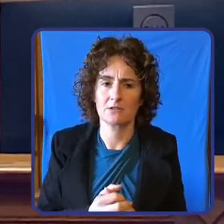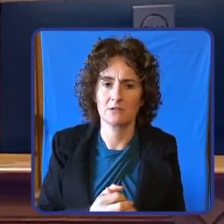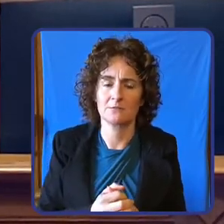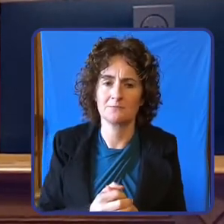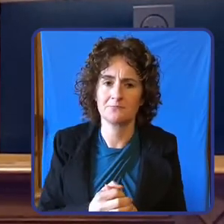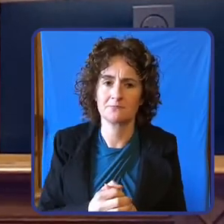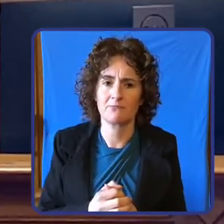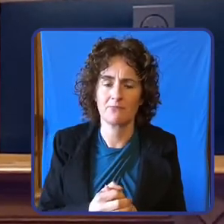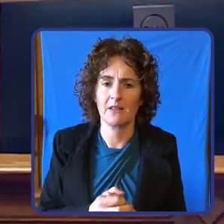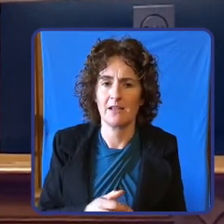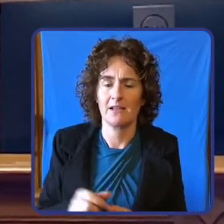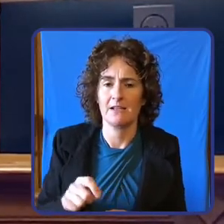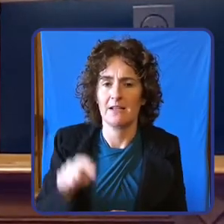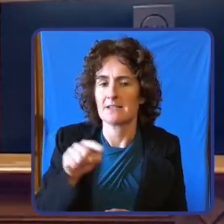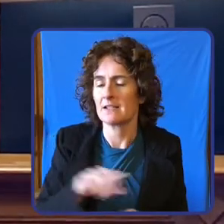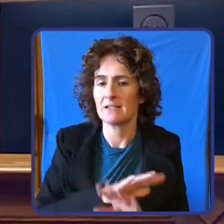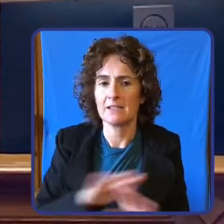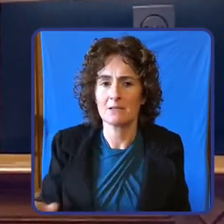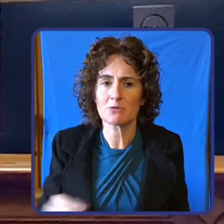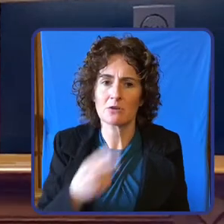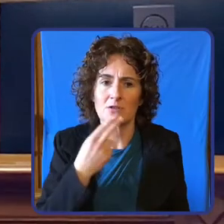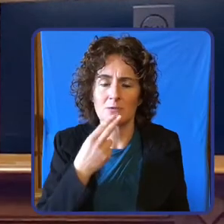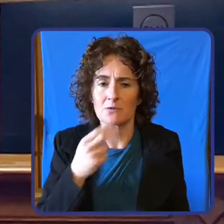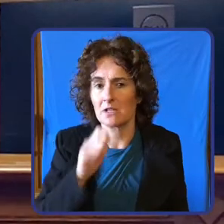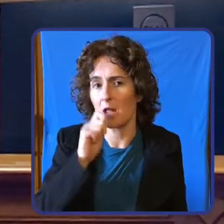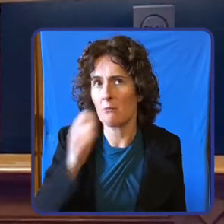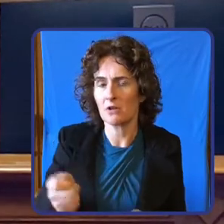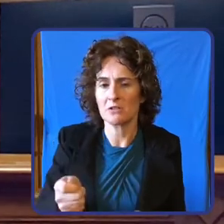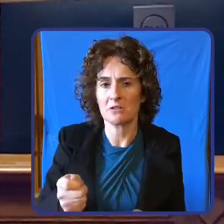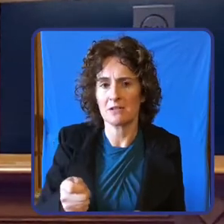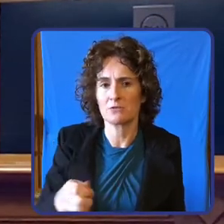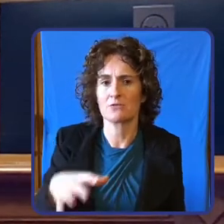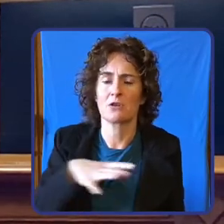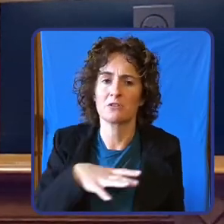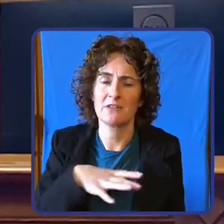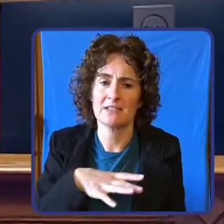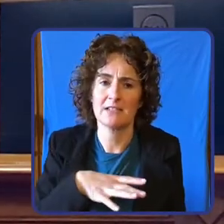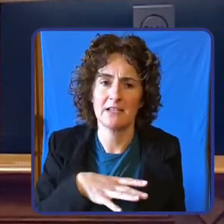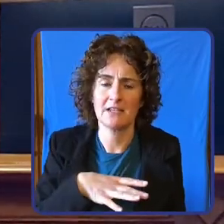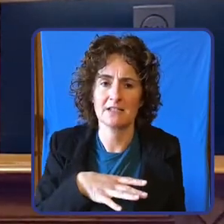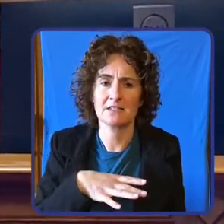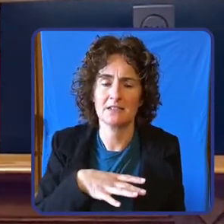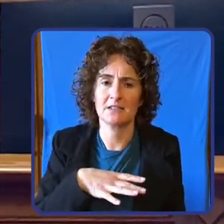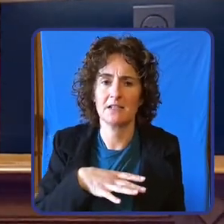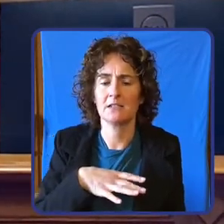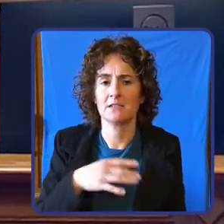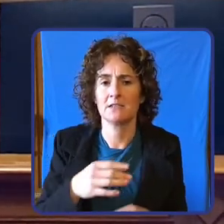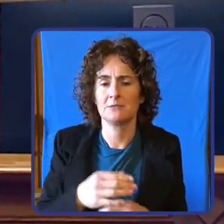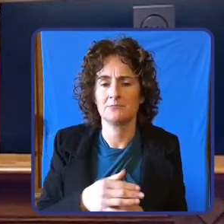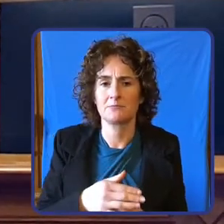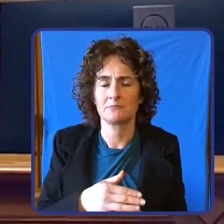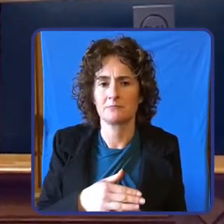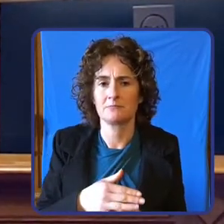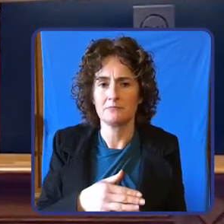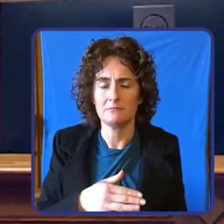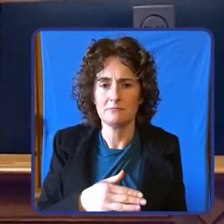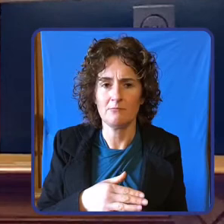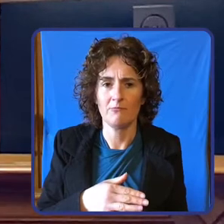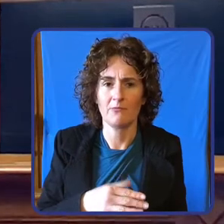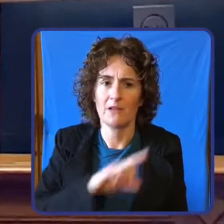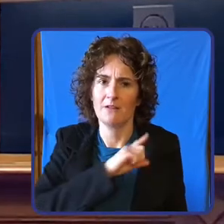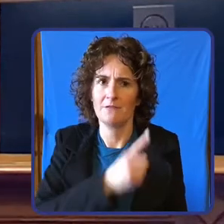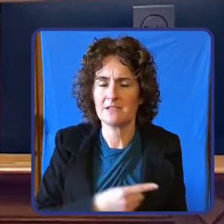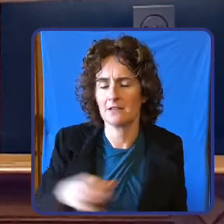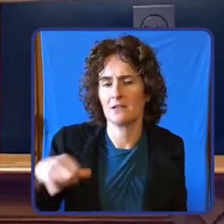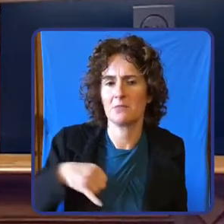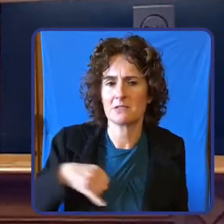NATO-ba, mert ezzel nem csak az ukrajnai magyarokat teszi ki ukrán nacionalistáknak az elítélésének, a bosszújának, akár a fizikai